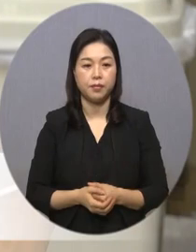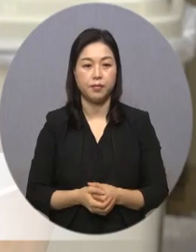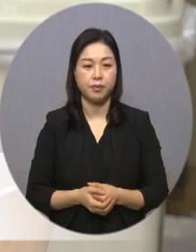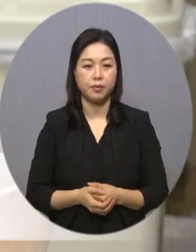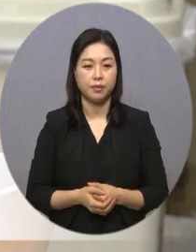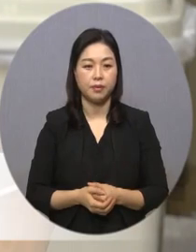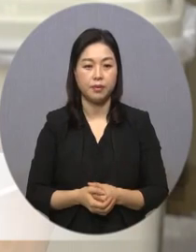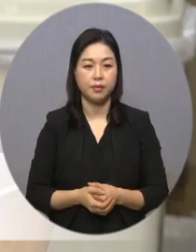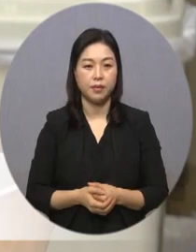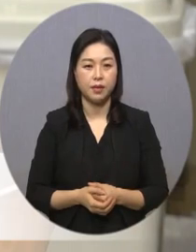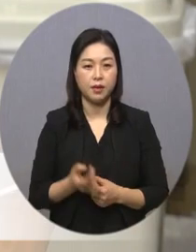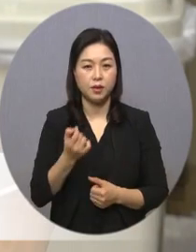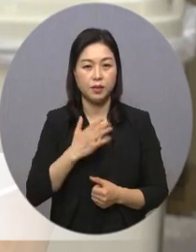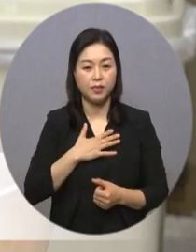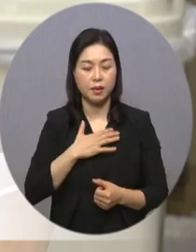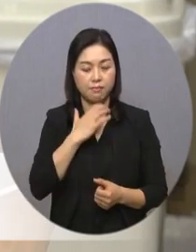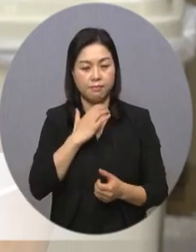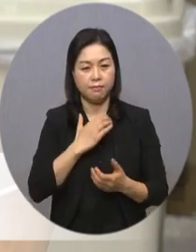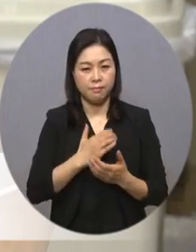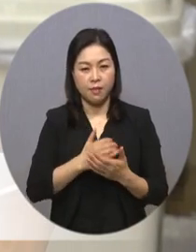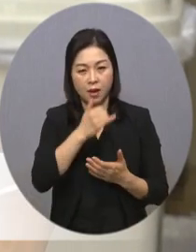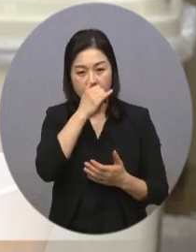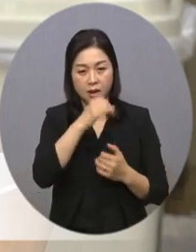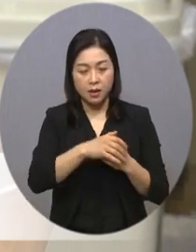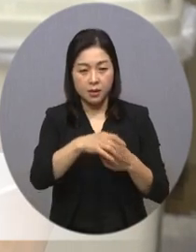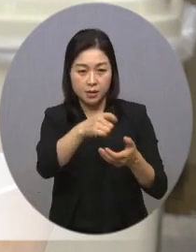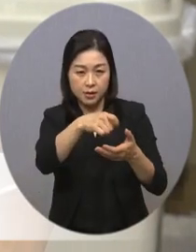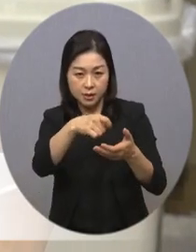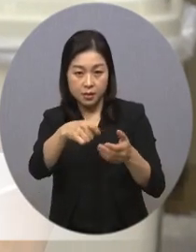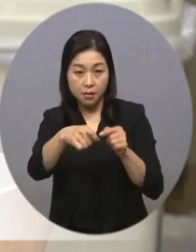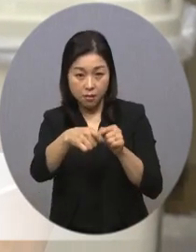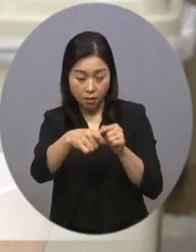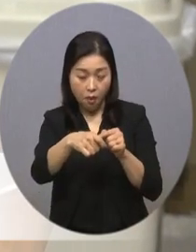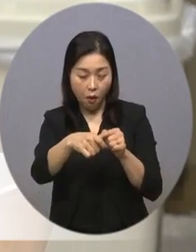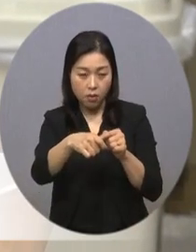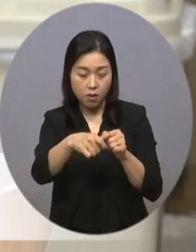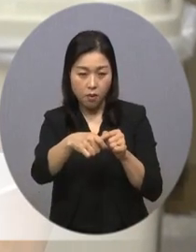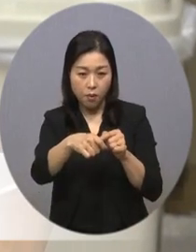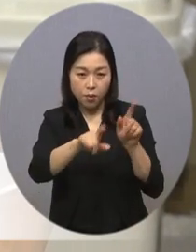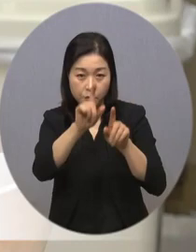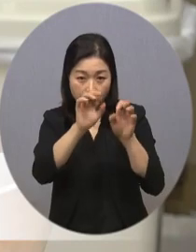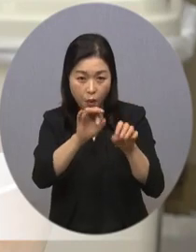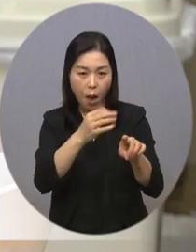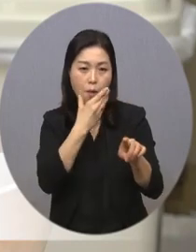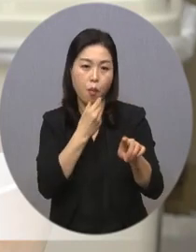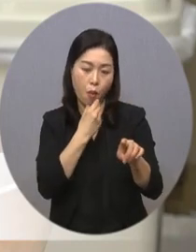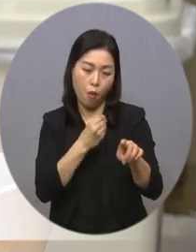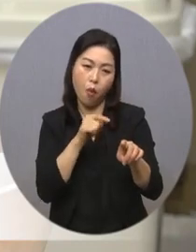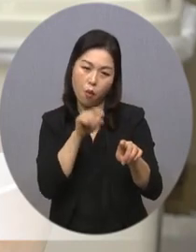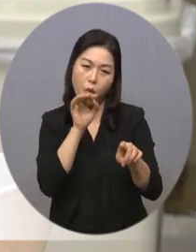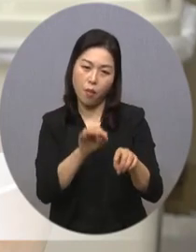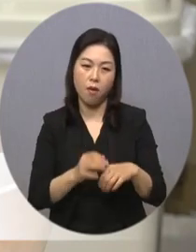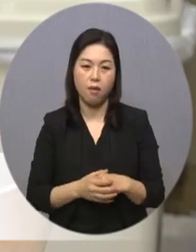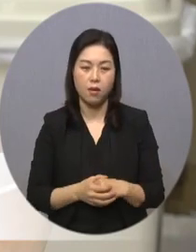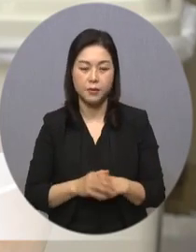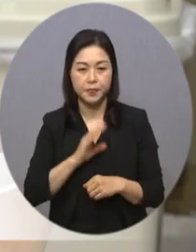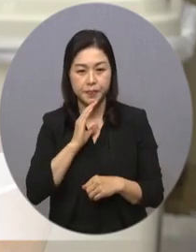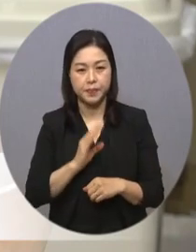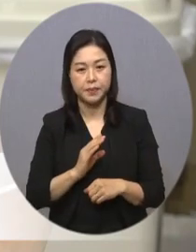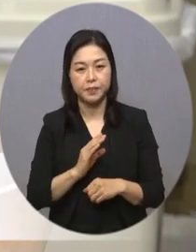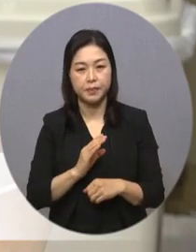지금 약간 울컥한 것도 있는데 글씨를 통해서 이렇게 행복해하시는 모습을 보면서 되게